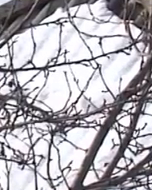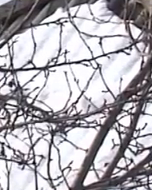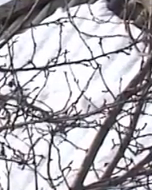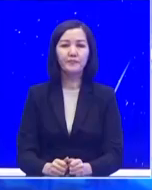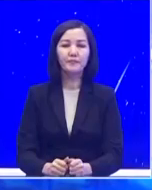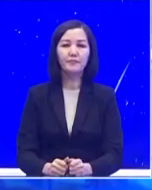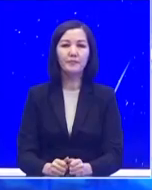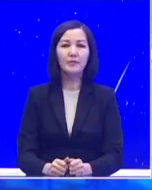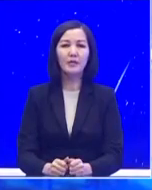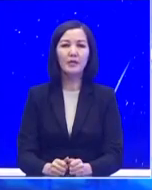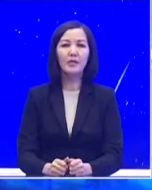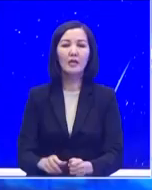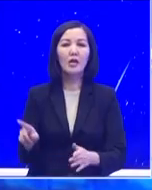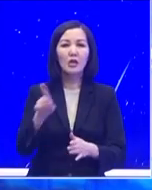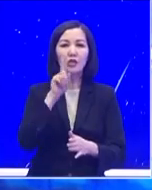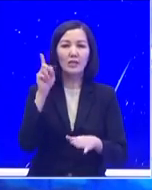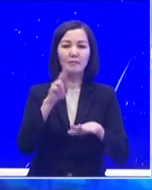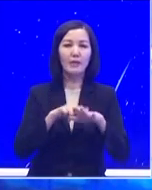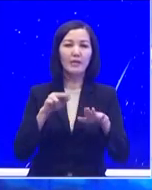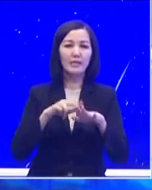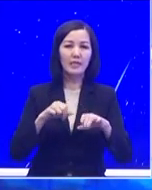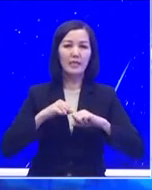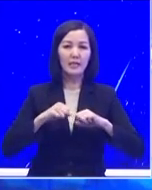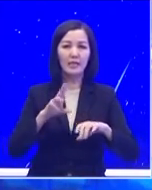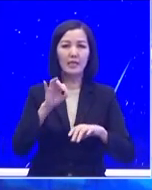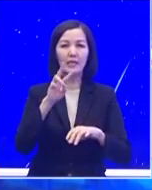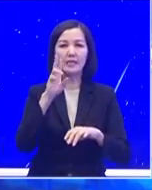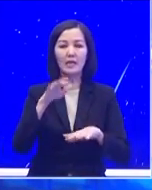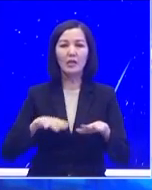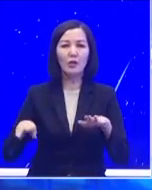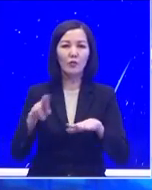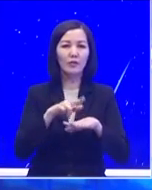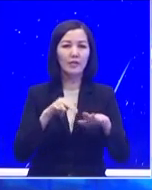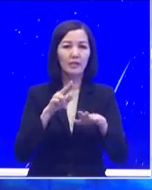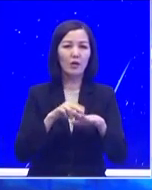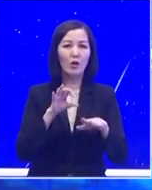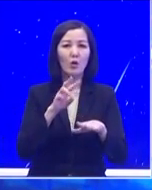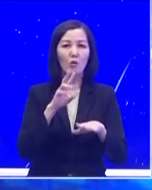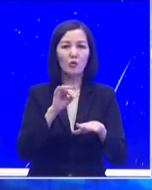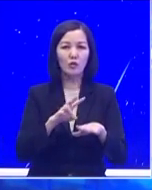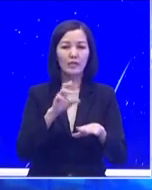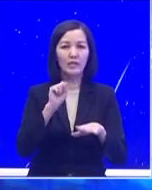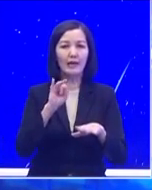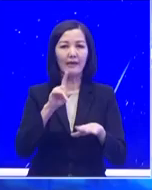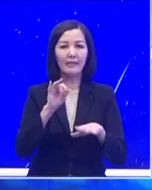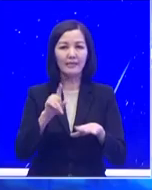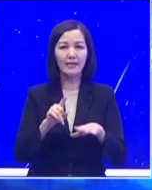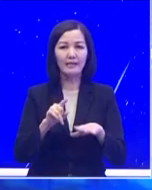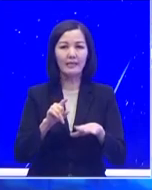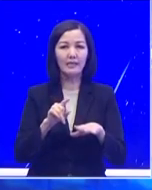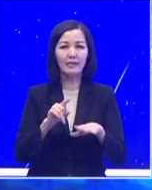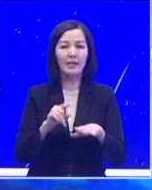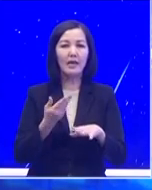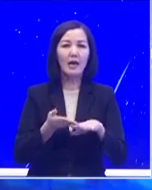Талдықорған. Жас полицейлер ерлігі. Сарқан ауданының тәртіп сақшылары Олжас Тұрсынханов пен Азат Қасымхан